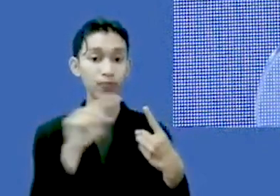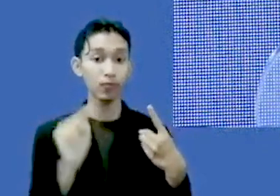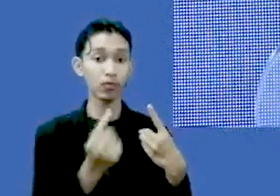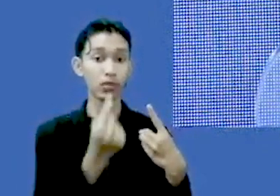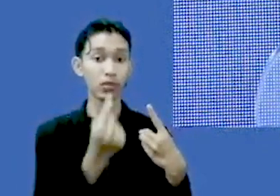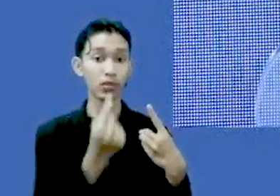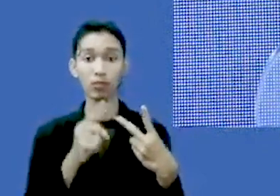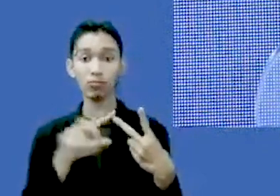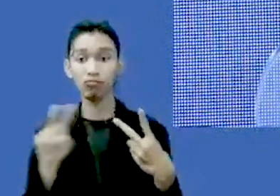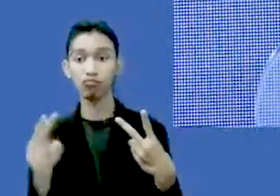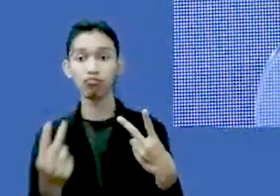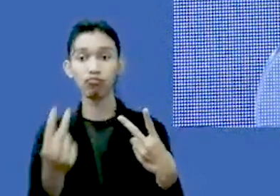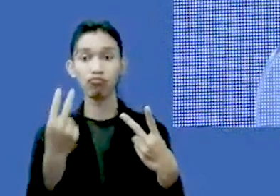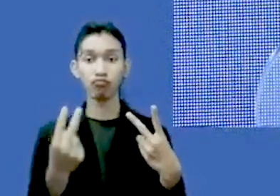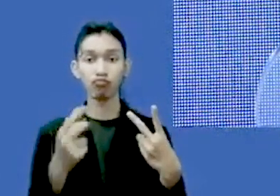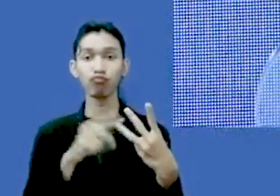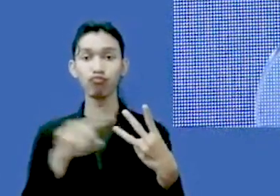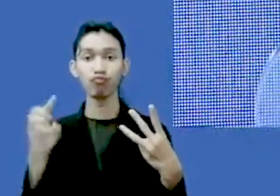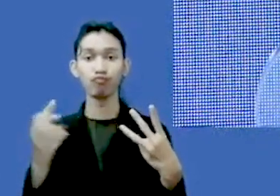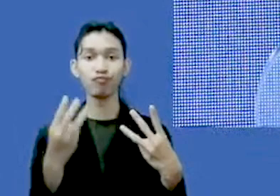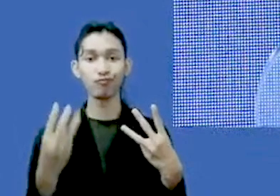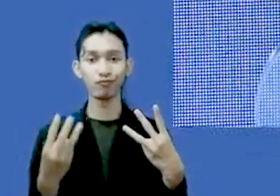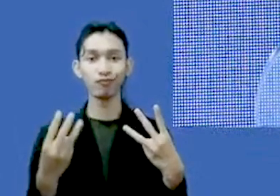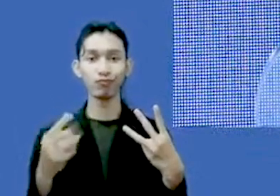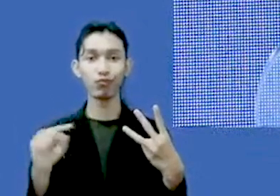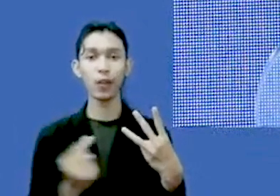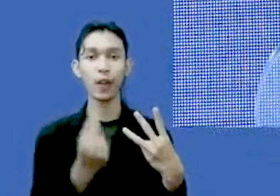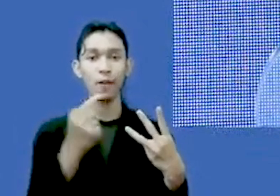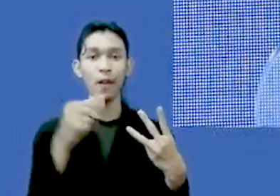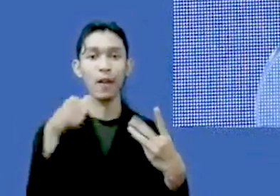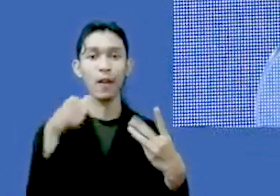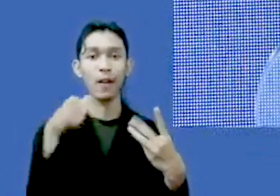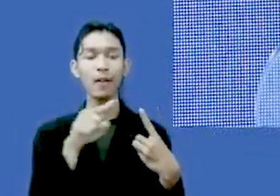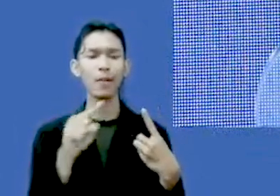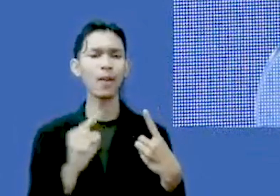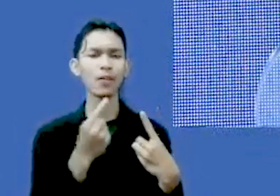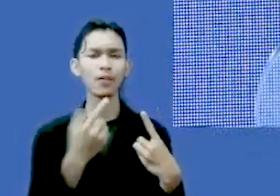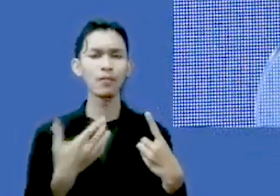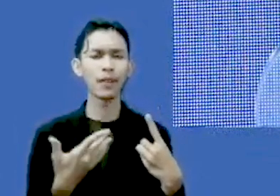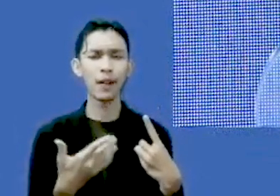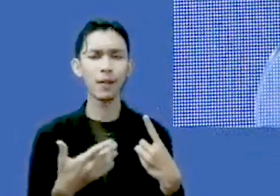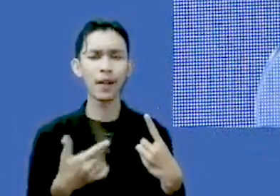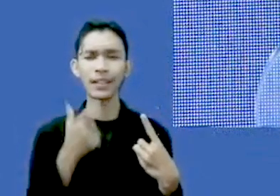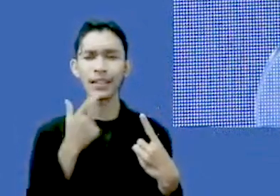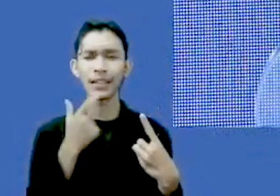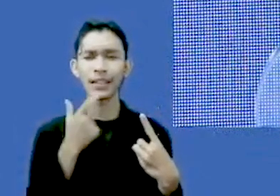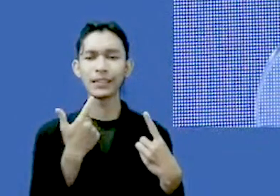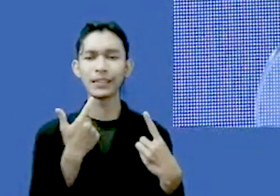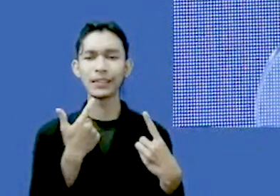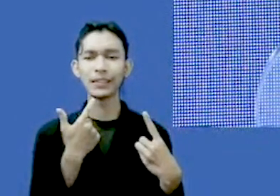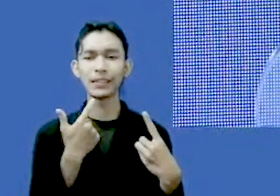isu prioritas dua dan isu prioritas tiga isu Prioritas pertama bercerita tentang